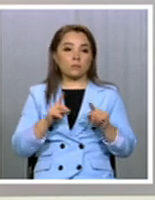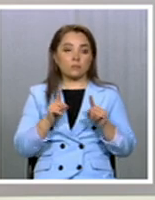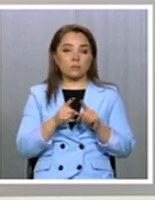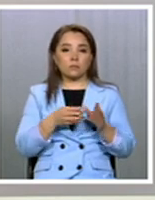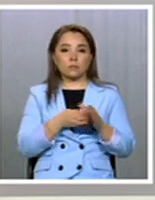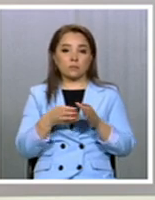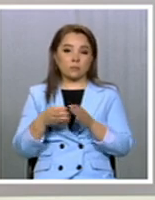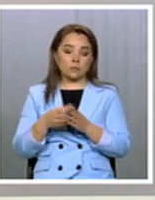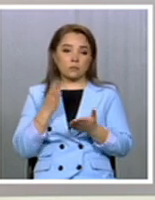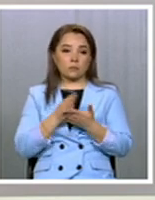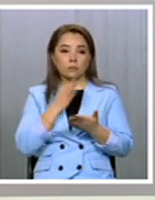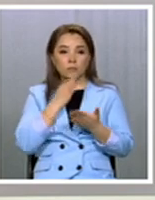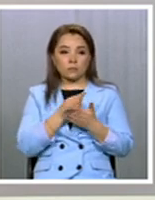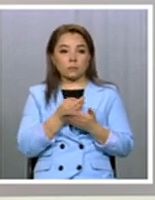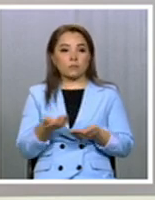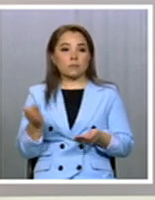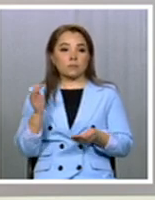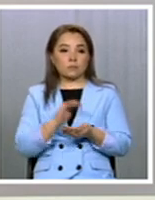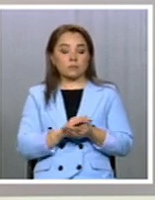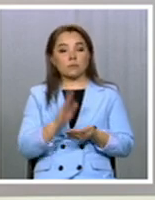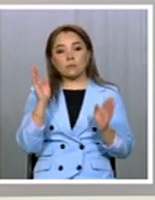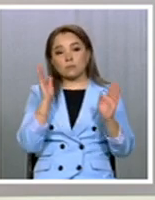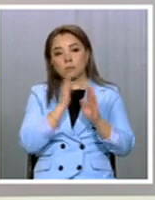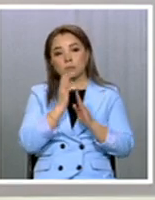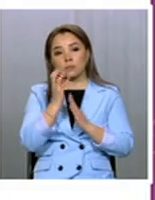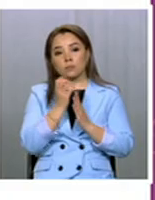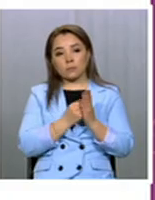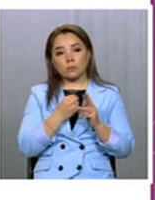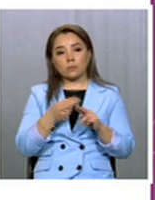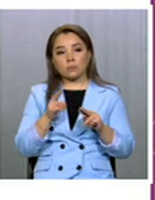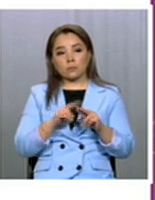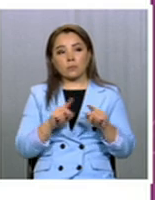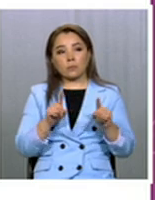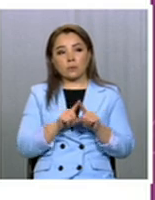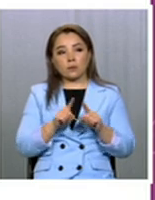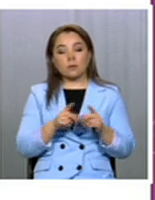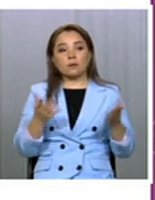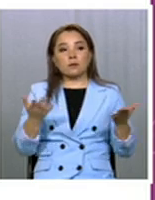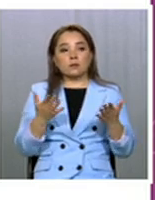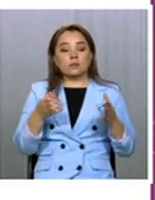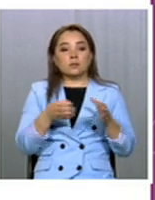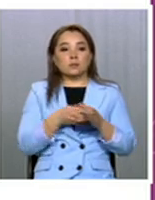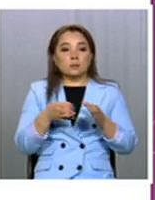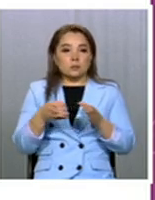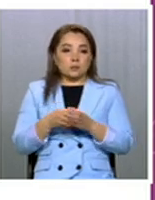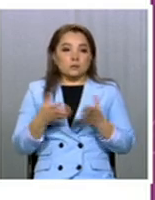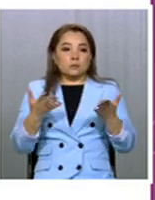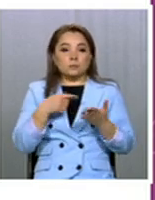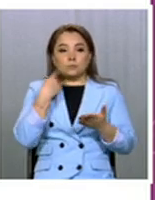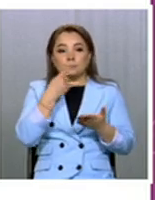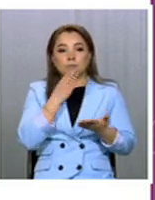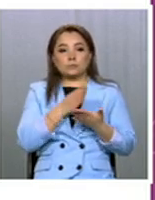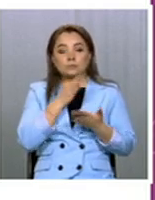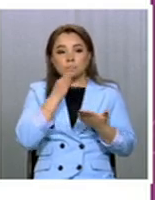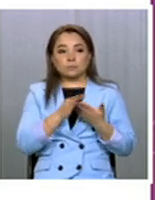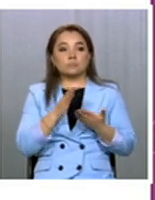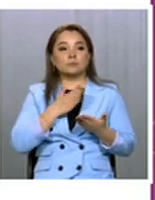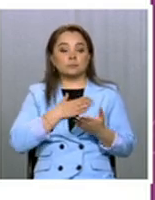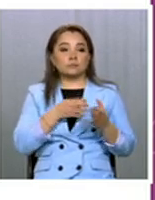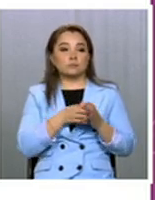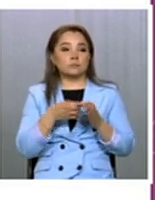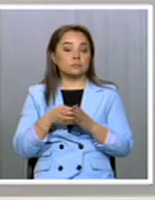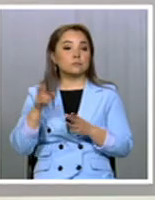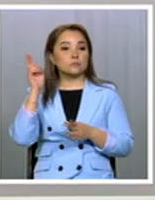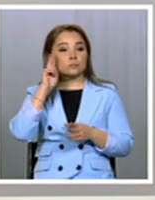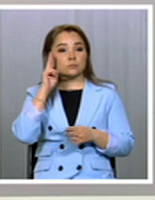таныстық. Барлық табиғат ресурстары қалай жіктеледі, қандай түрлері бар, біз жіктеуді